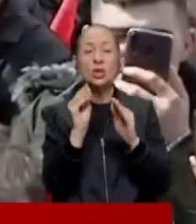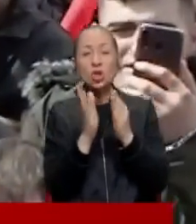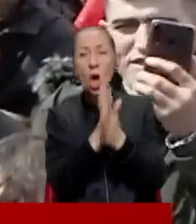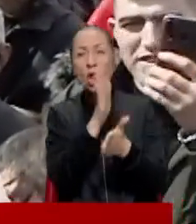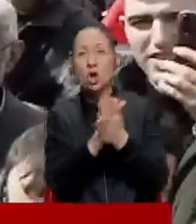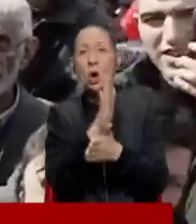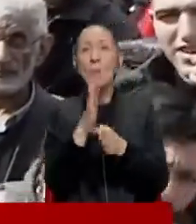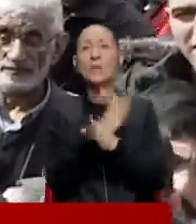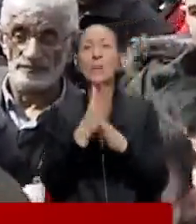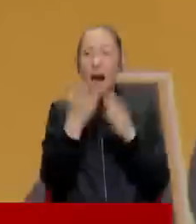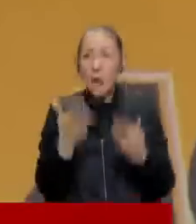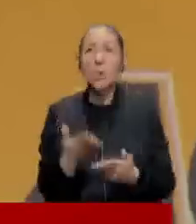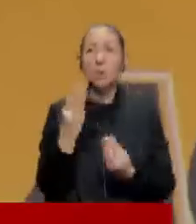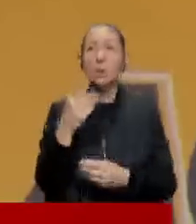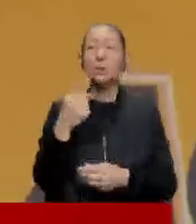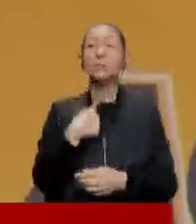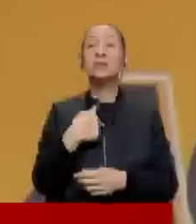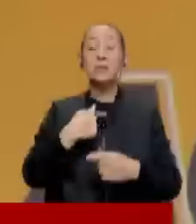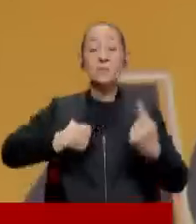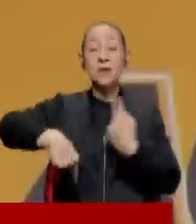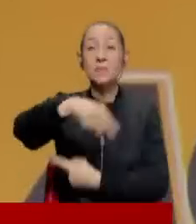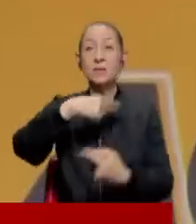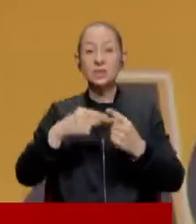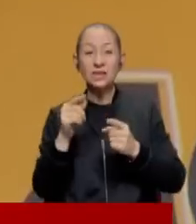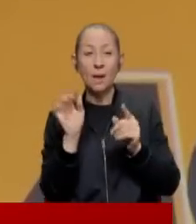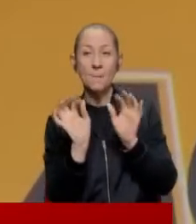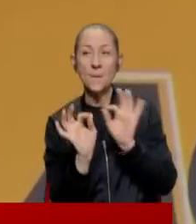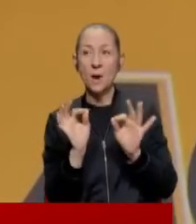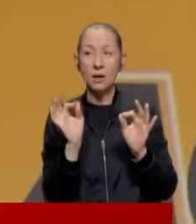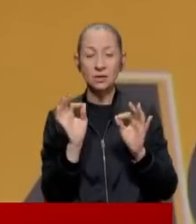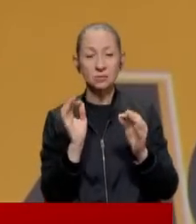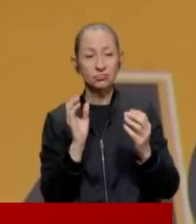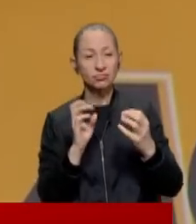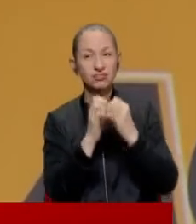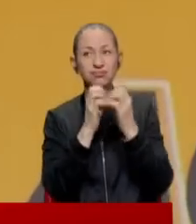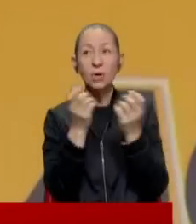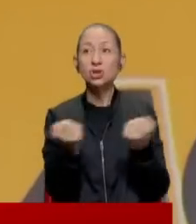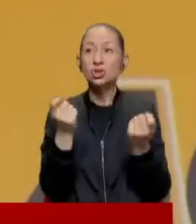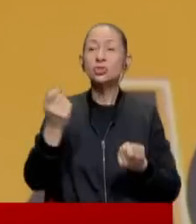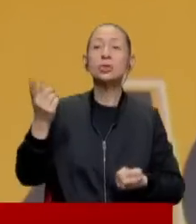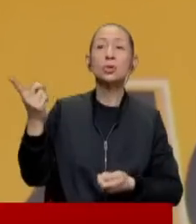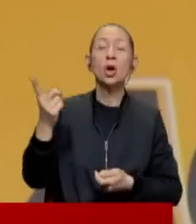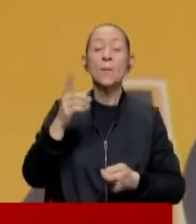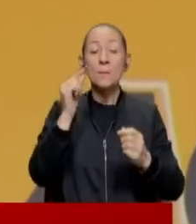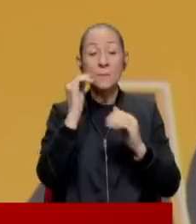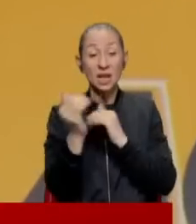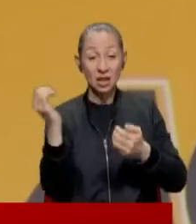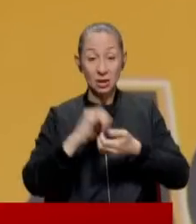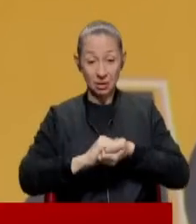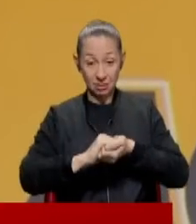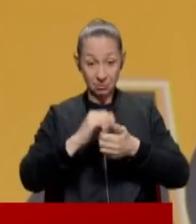malzemeliğine razı oldular bizi birbirimize düşürmekten çekinmiyor millet ittifakının